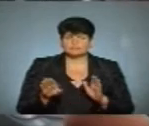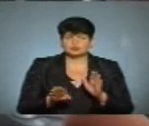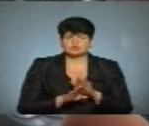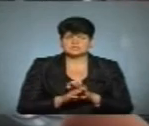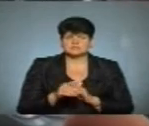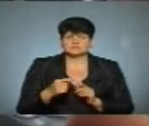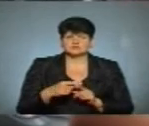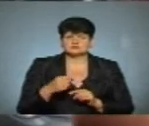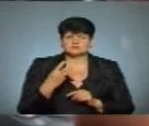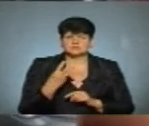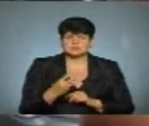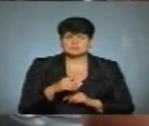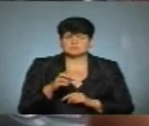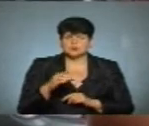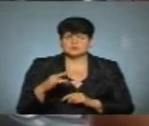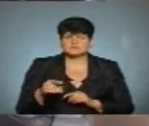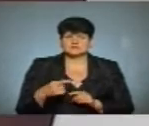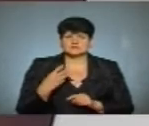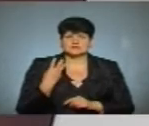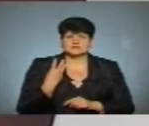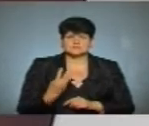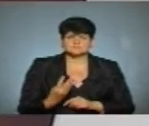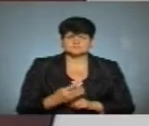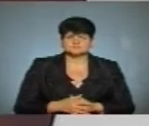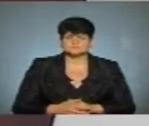3, Зборівський 3.